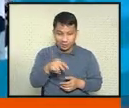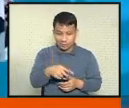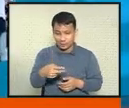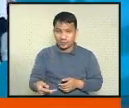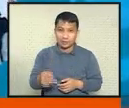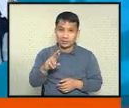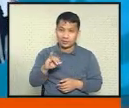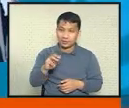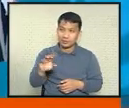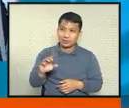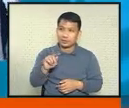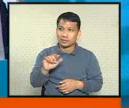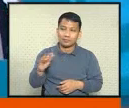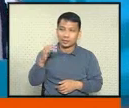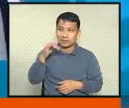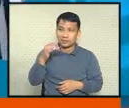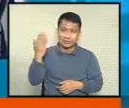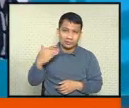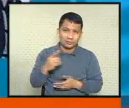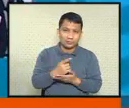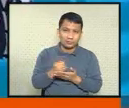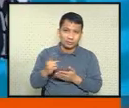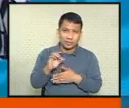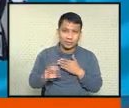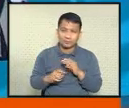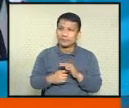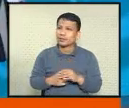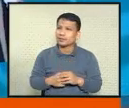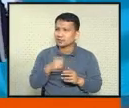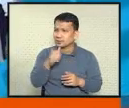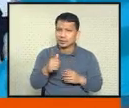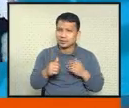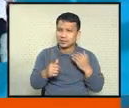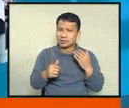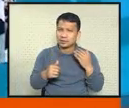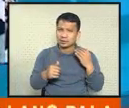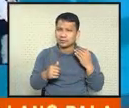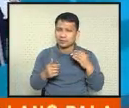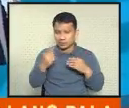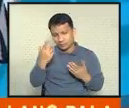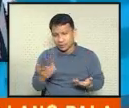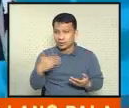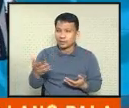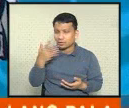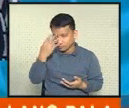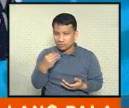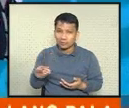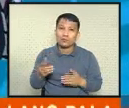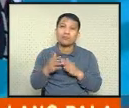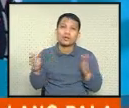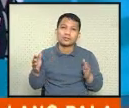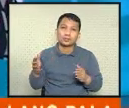ng Remedios Street at Taft Avenue noong weekend. Hindi rin daw nahimatay dahil sa virus ang Korean, nakatulog lang daw ito